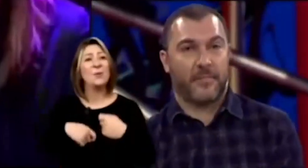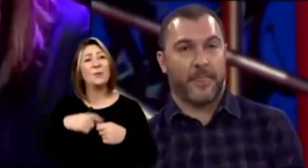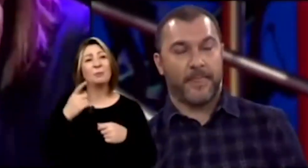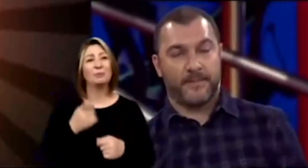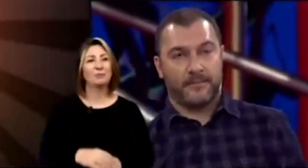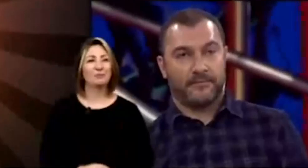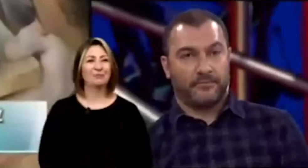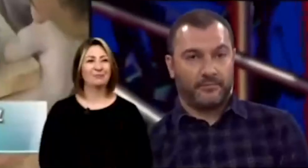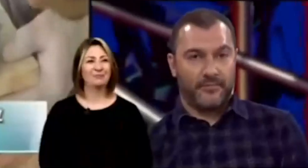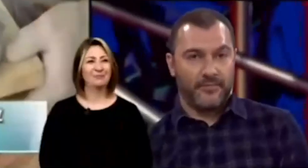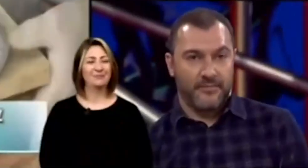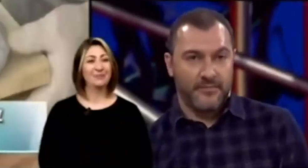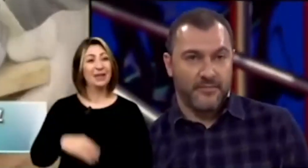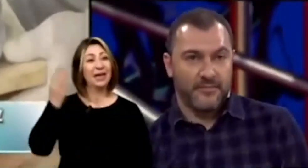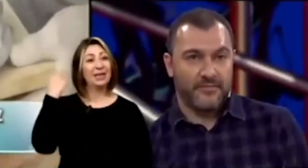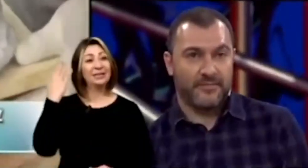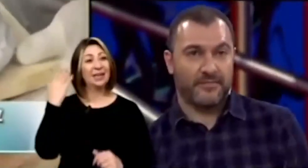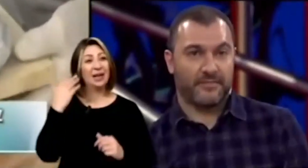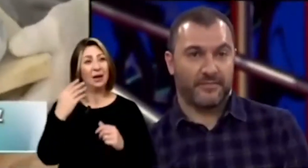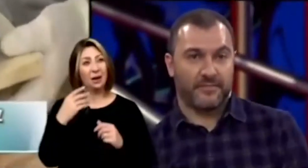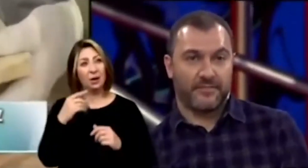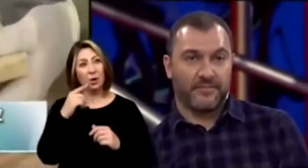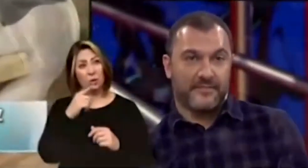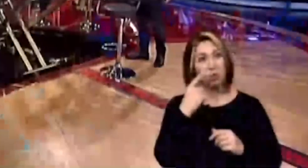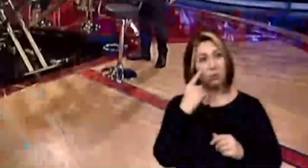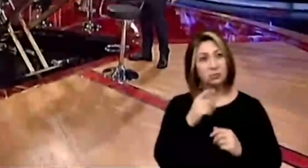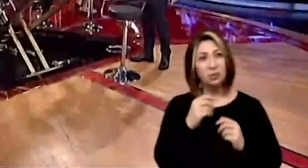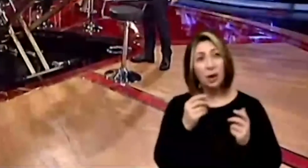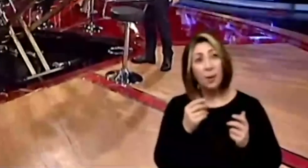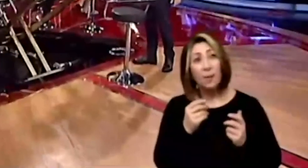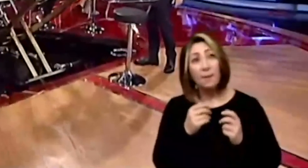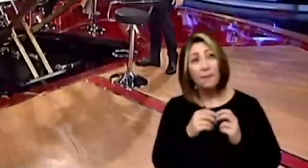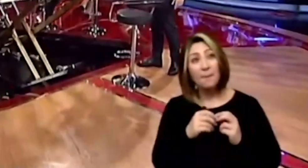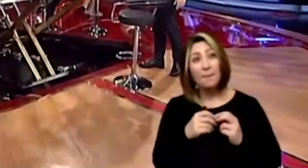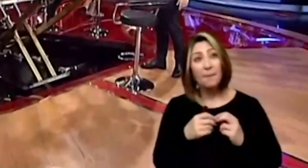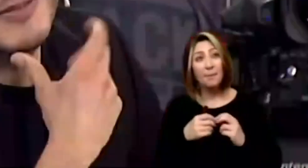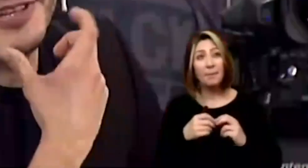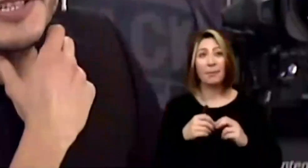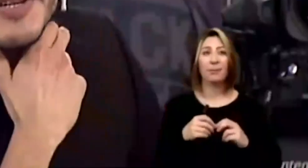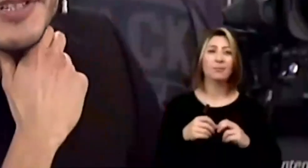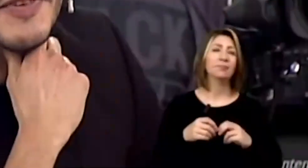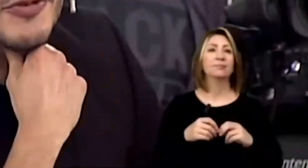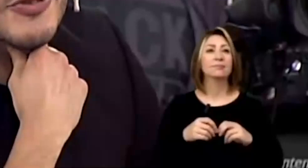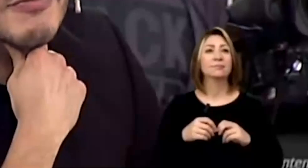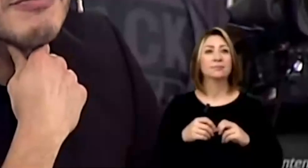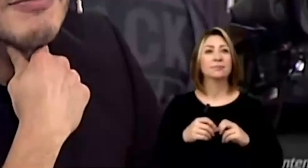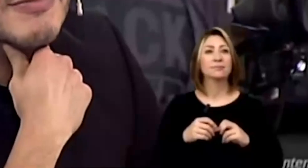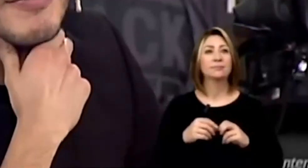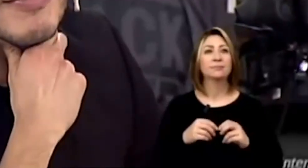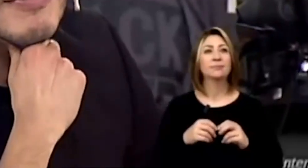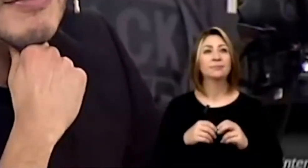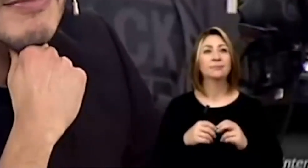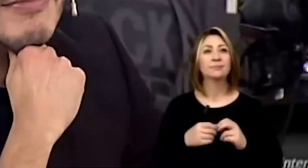Ayşe. Eskiden atın üstünde yapıyorlar. İşte şimdi işte. Onu göster. İşe yaradıysa problem yok yani. Evet. Teyzemin kızı Fatoş.